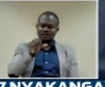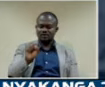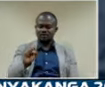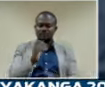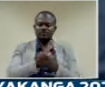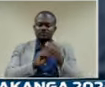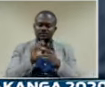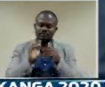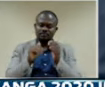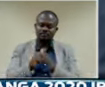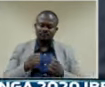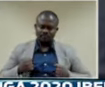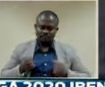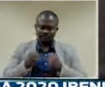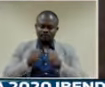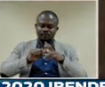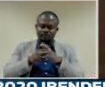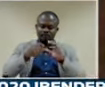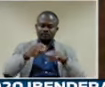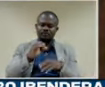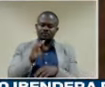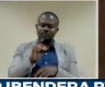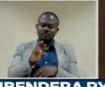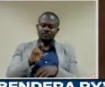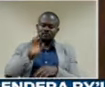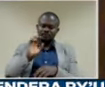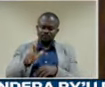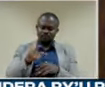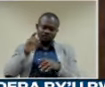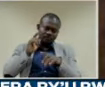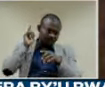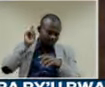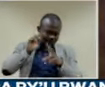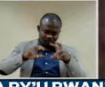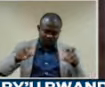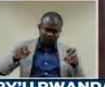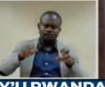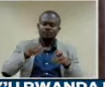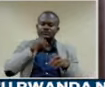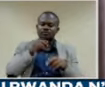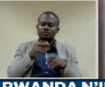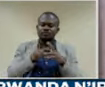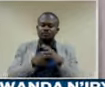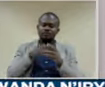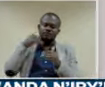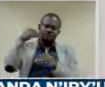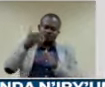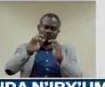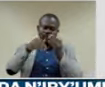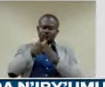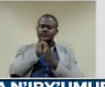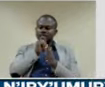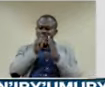nkingi za mwamba zashinze umutwe w'iterabwoba wa FDLR. Iperereza kuri Aloyse Ntiwiragabo byatangijwe nyuma y'aho